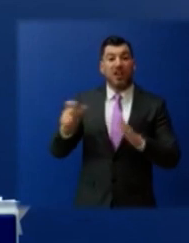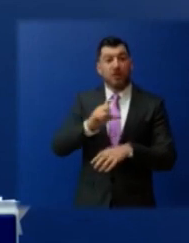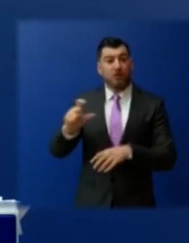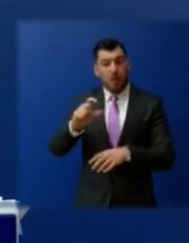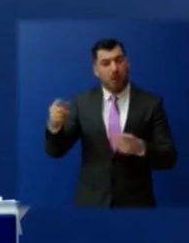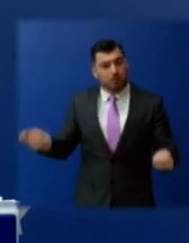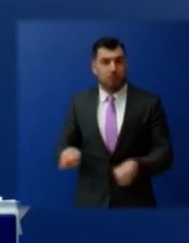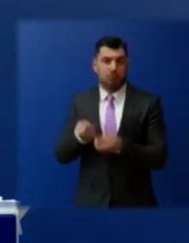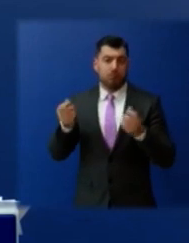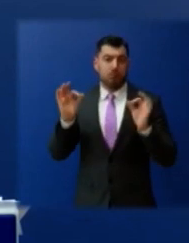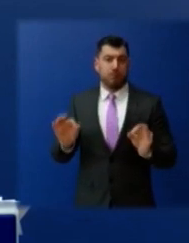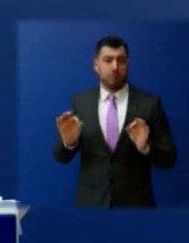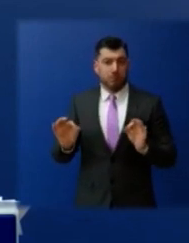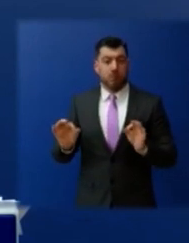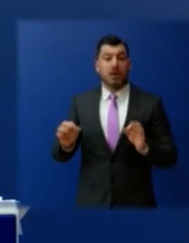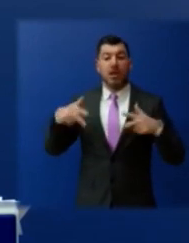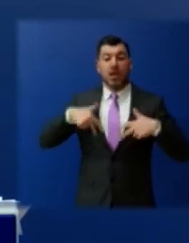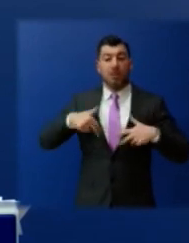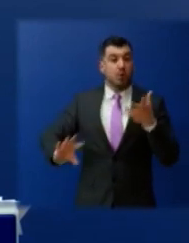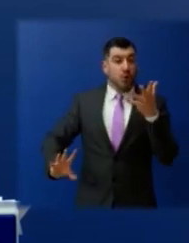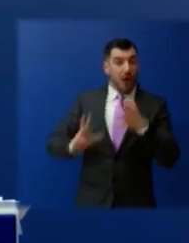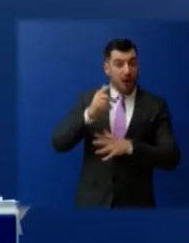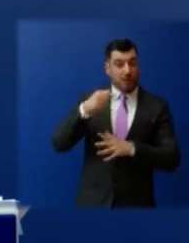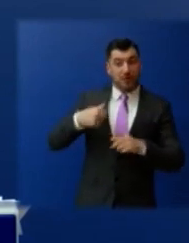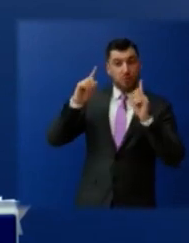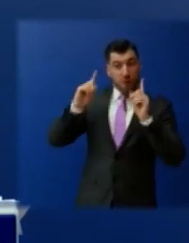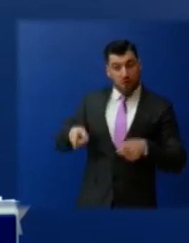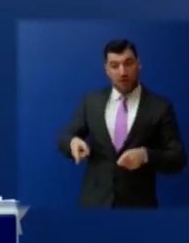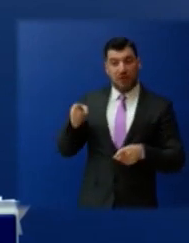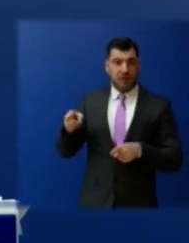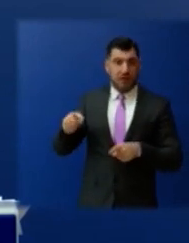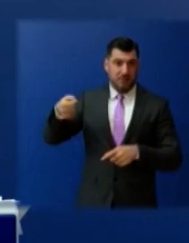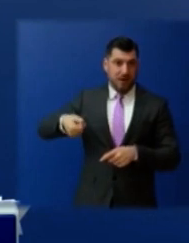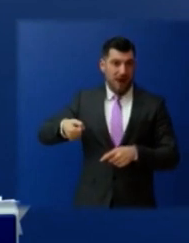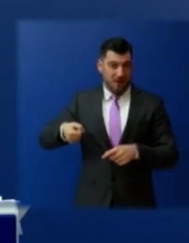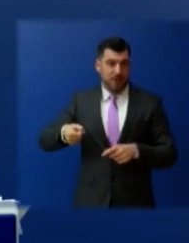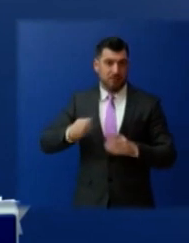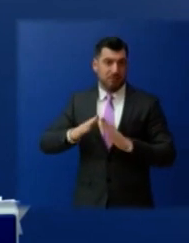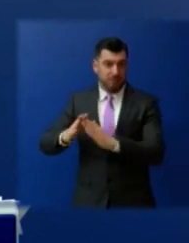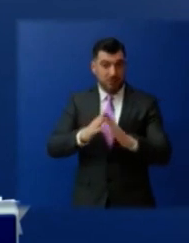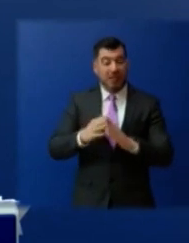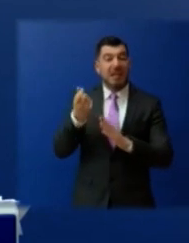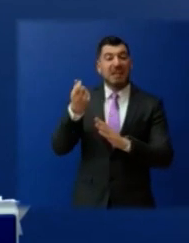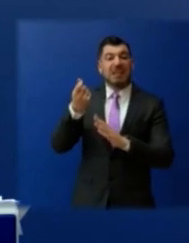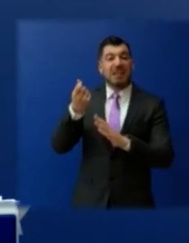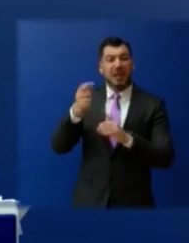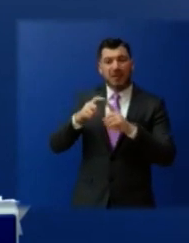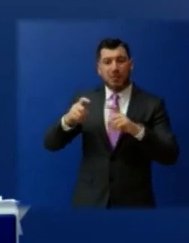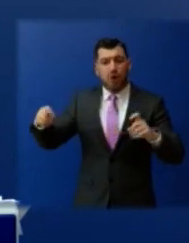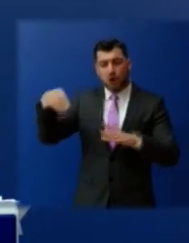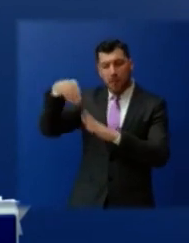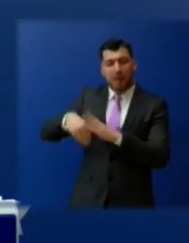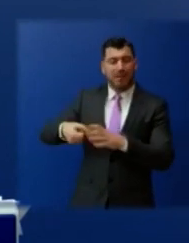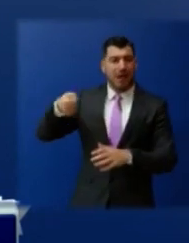στο Υπουργείο Ανάπτυξης και Επενδύσεων χθες Τετάρτη οι αλυσίδες των σούπερ μάρκετ, οι τιμές των προϊόντων που περιλαμβάνονται στο καλάθι του